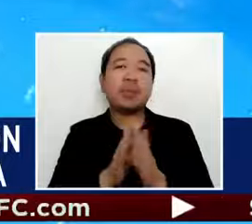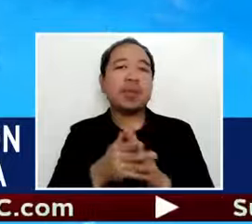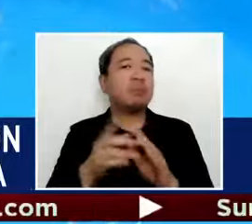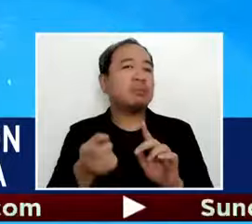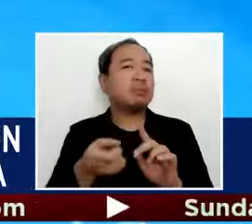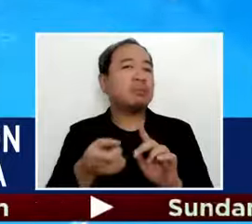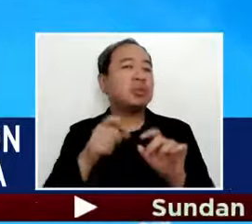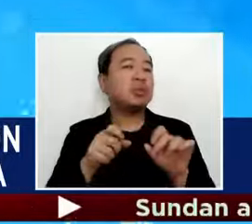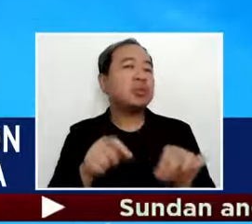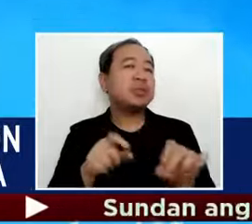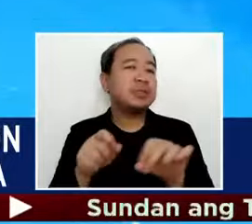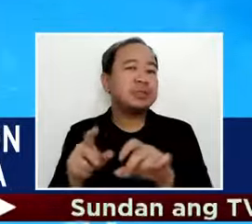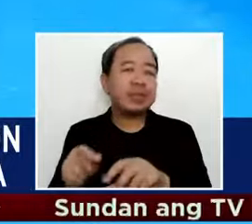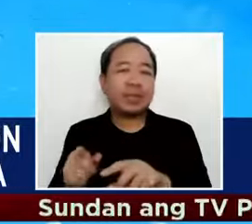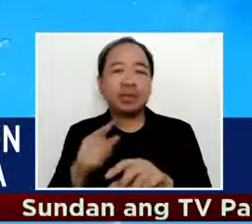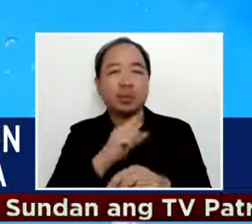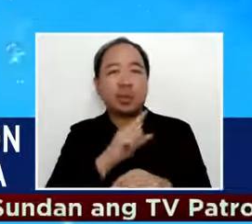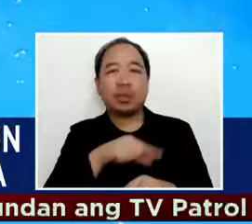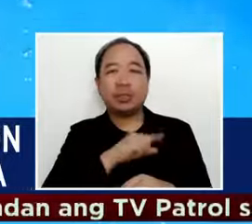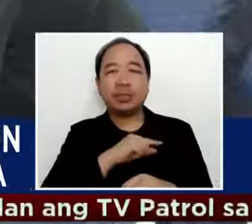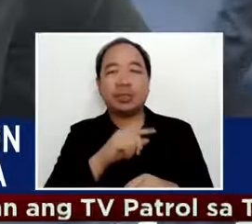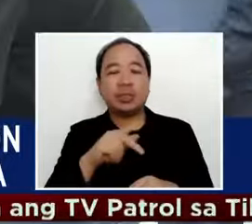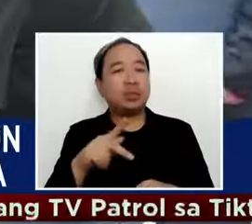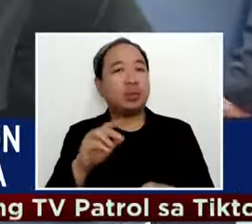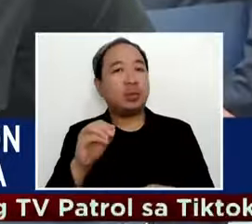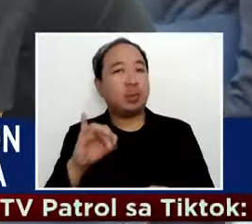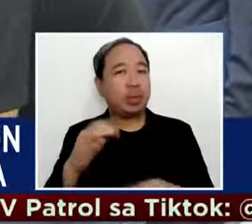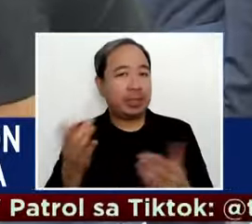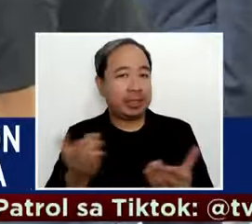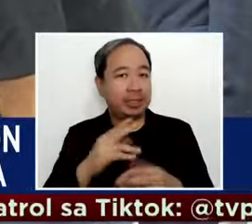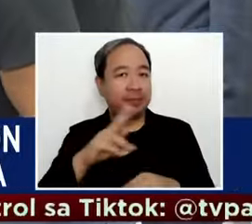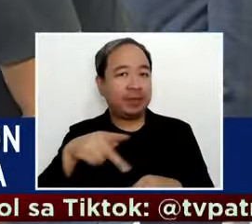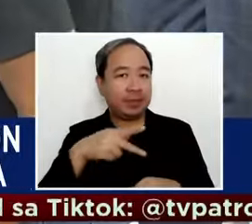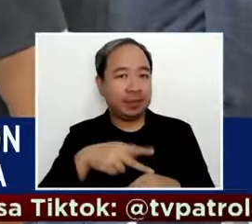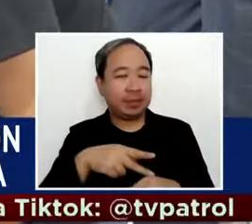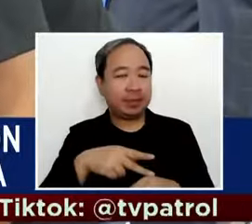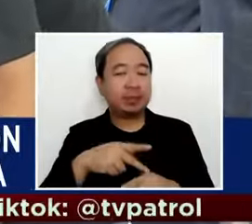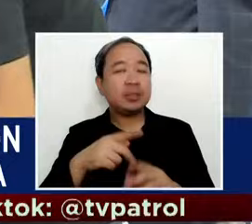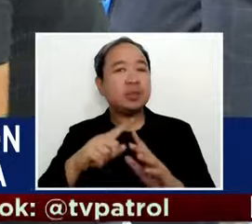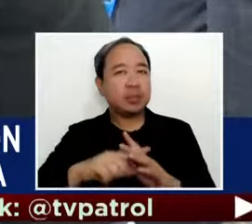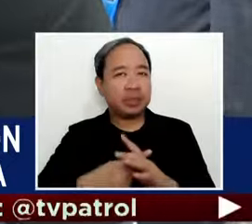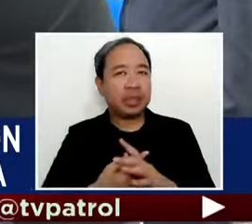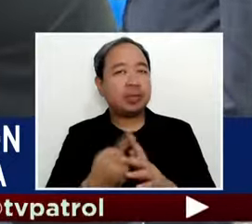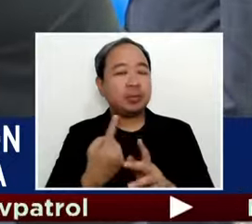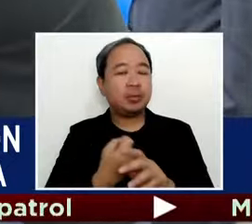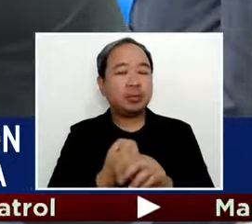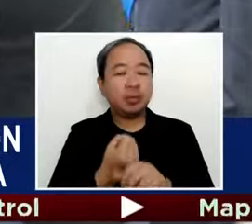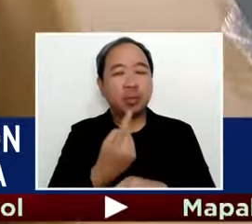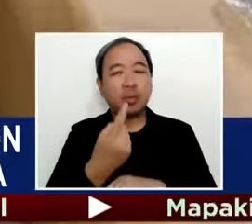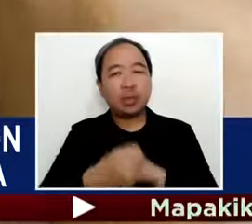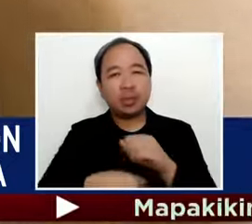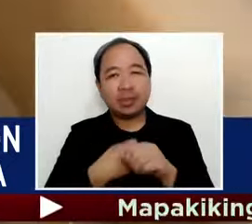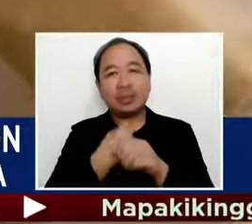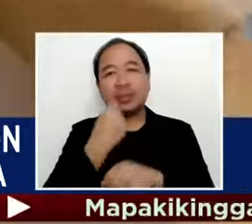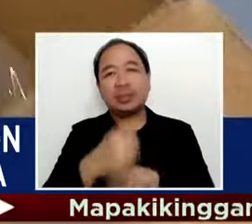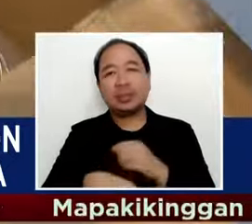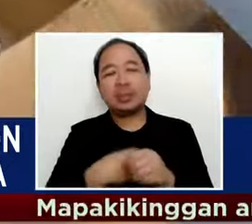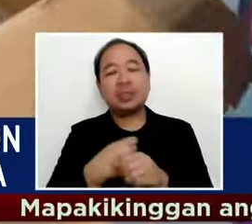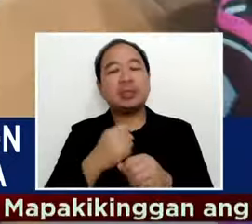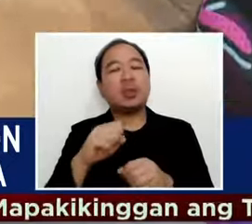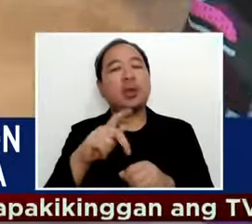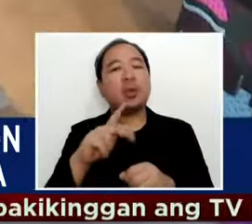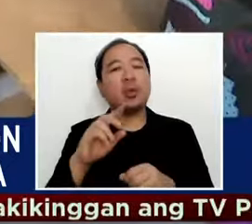mga dekalidad na koi dito sa ating bansa at simulan ang taon ng koi show. Joining koi